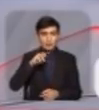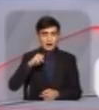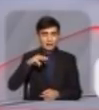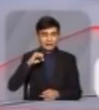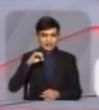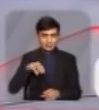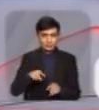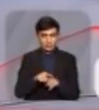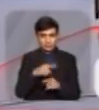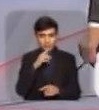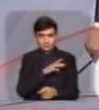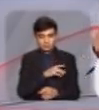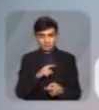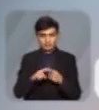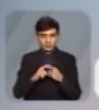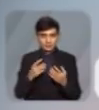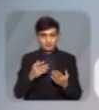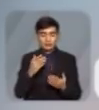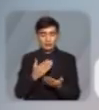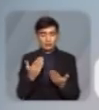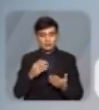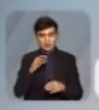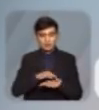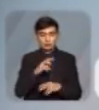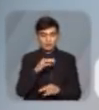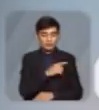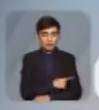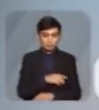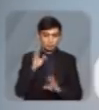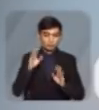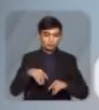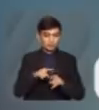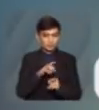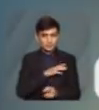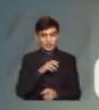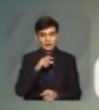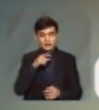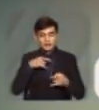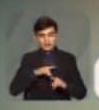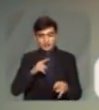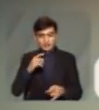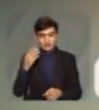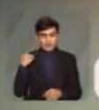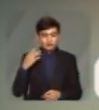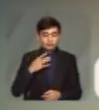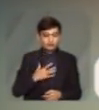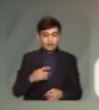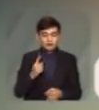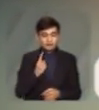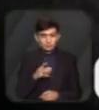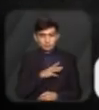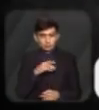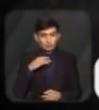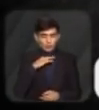на это особого внимания. Это первые кадры жизни Андрюши Рогозина. Долгожданный малыш появился на свет 9